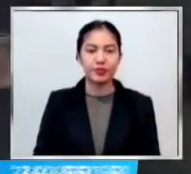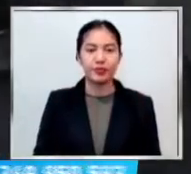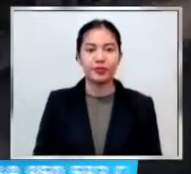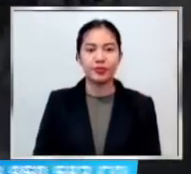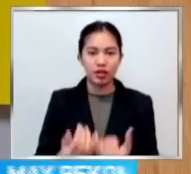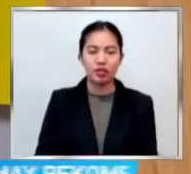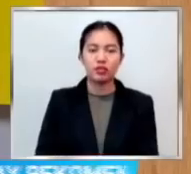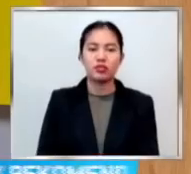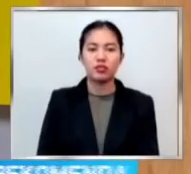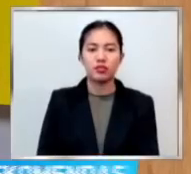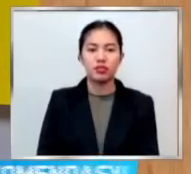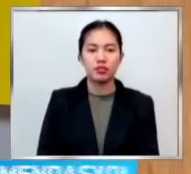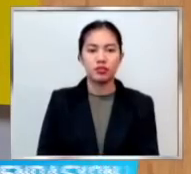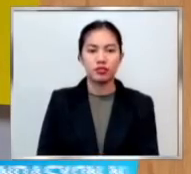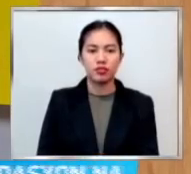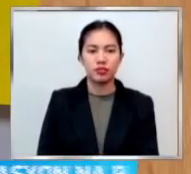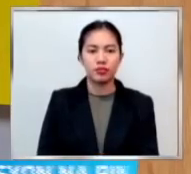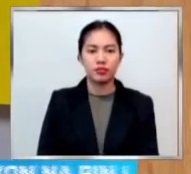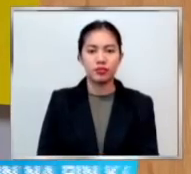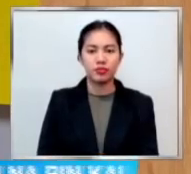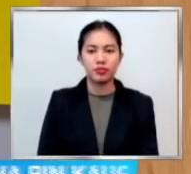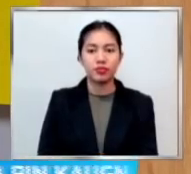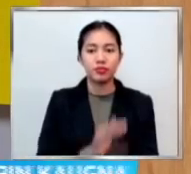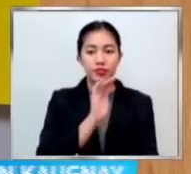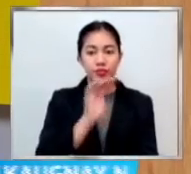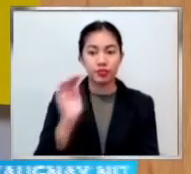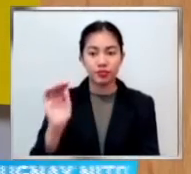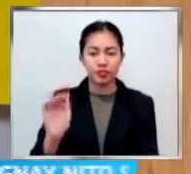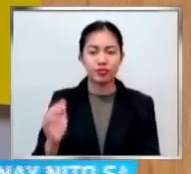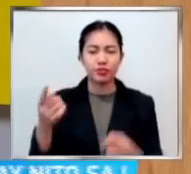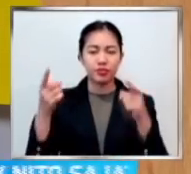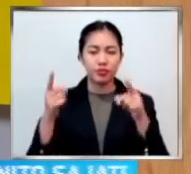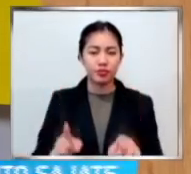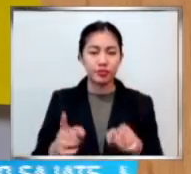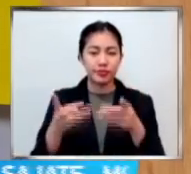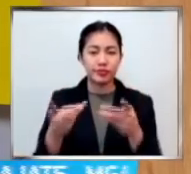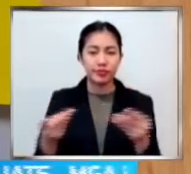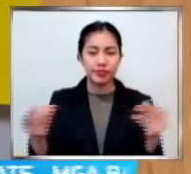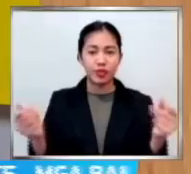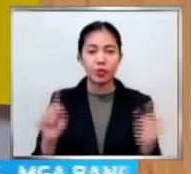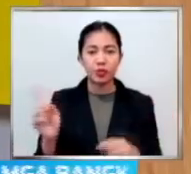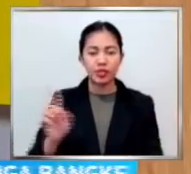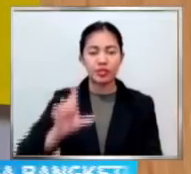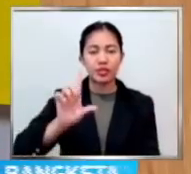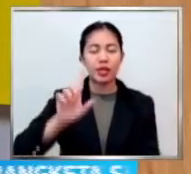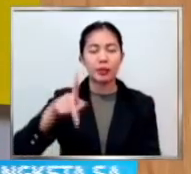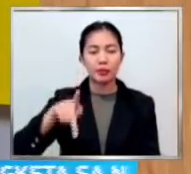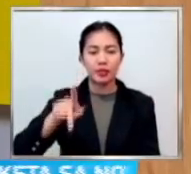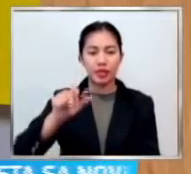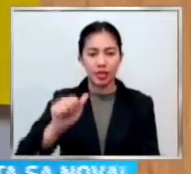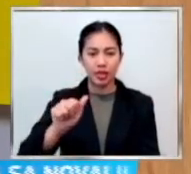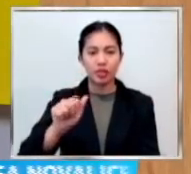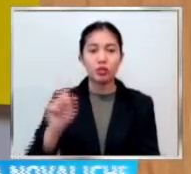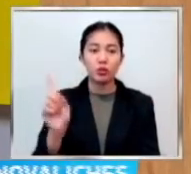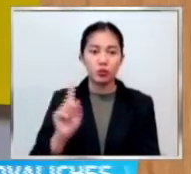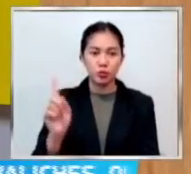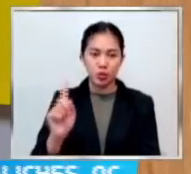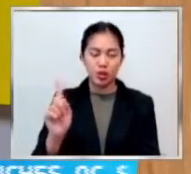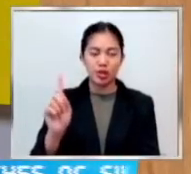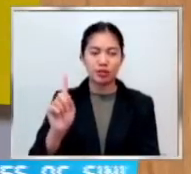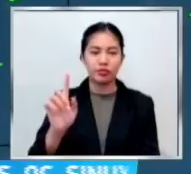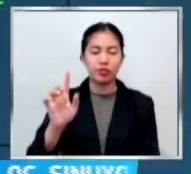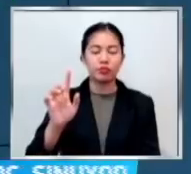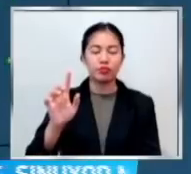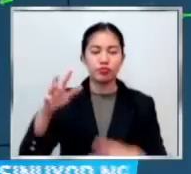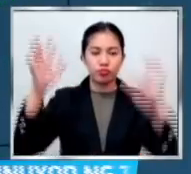GMA News. Mga kapuso, nalusaw o nawala na po yung binabantayang low pressure area na nasa bahagi ng isla ng Mindoro.